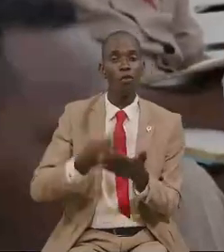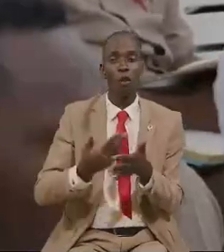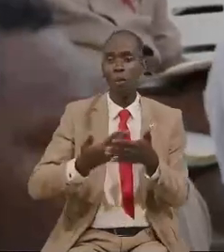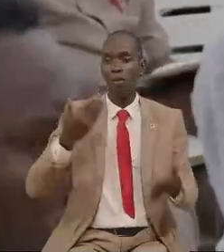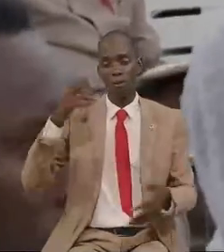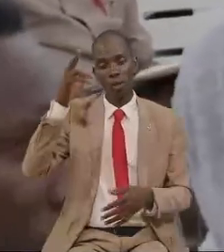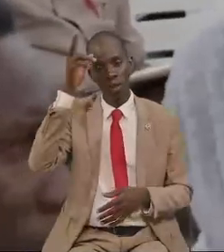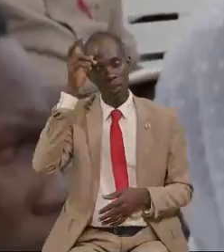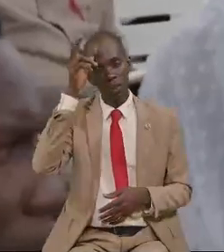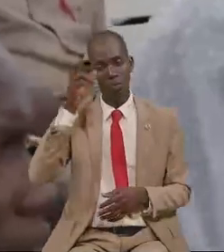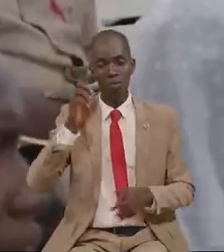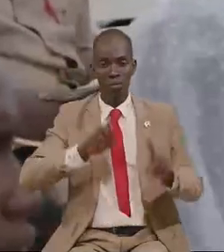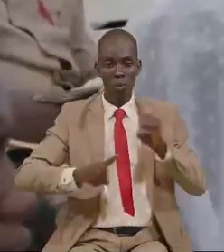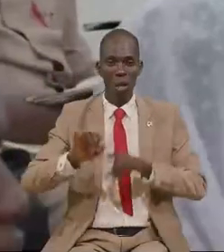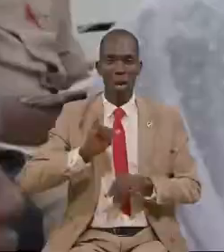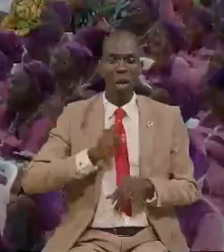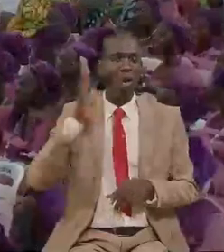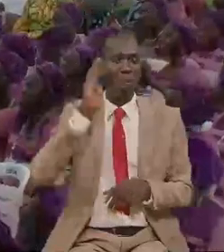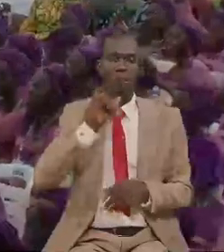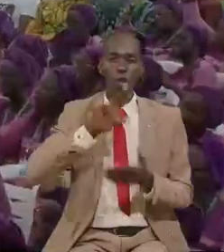Je ne vais pas tomber dans le péché.